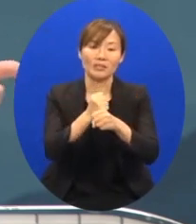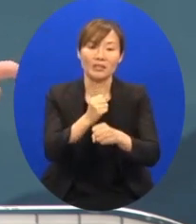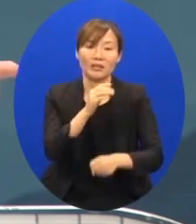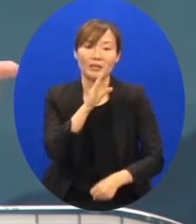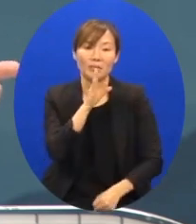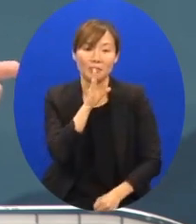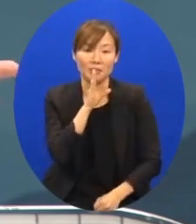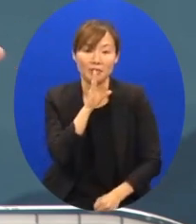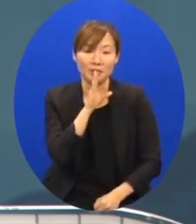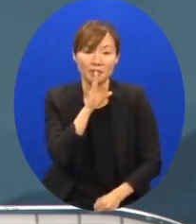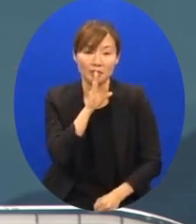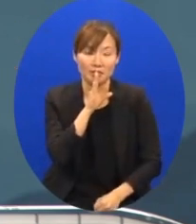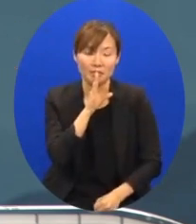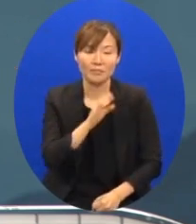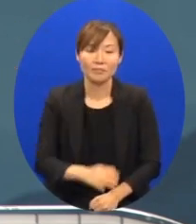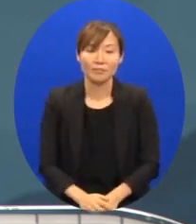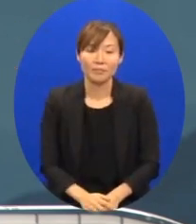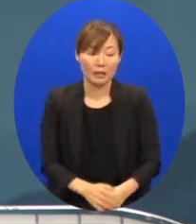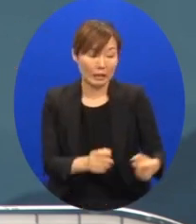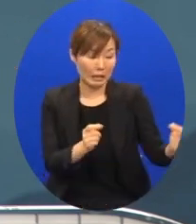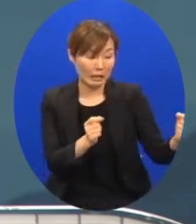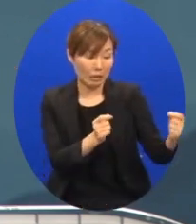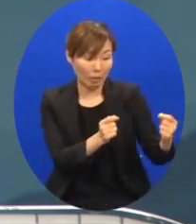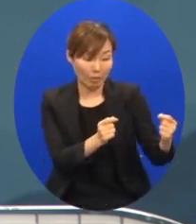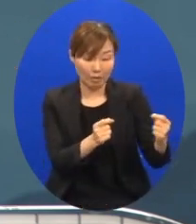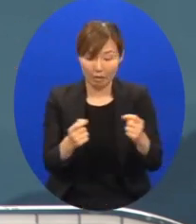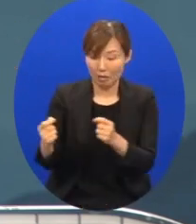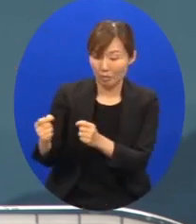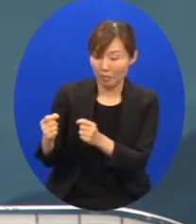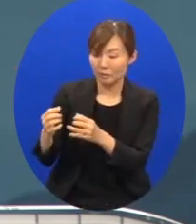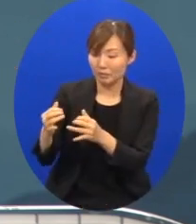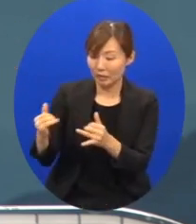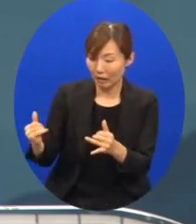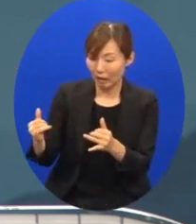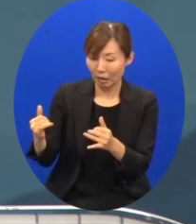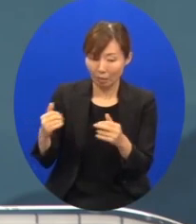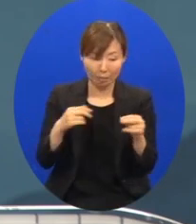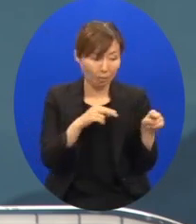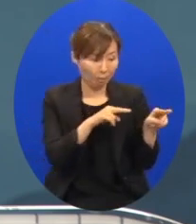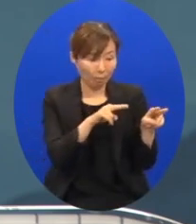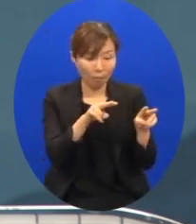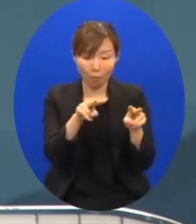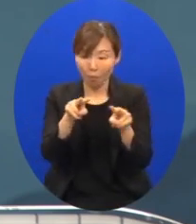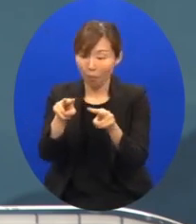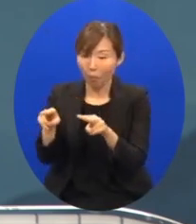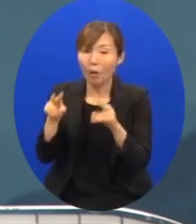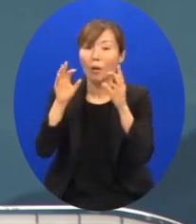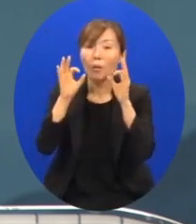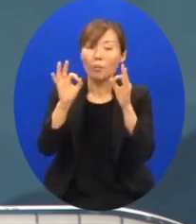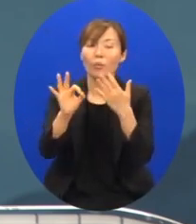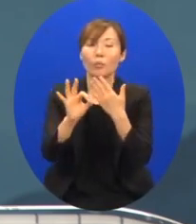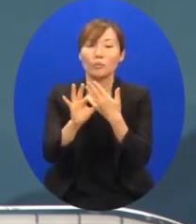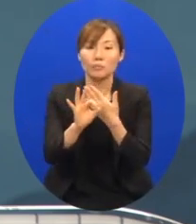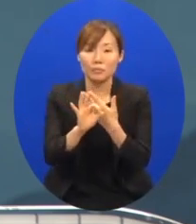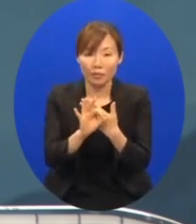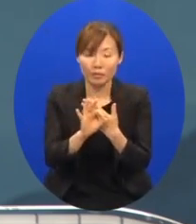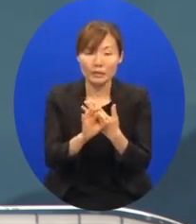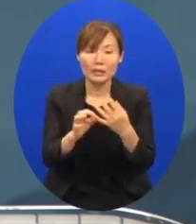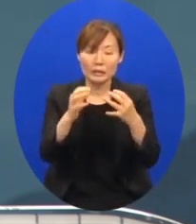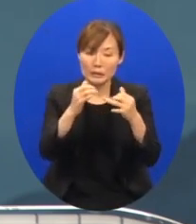보셨습니까 옆에 있는 사람은 덜 진화된 존재 같습니까 아니면 더 진화된 현재 같습니까